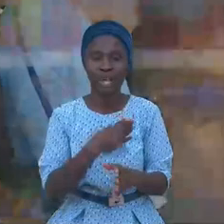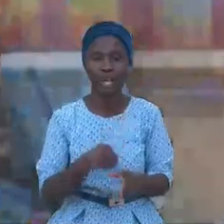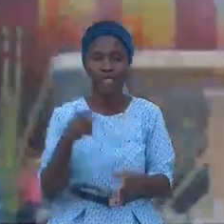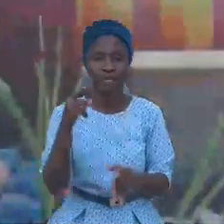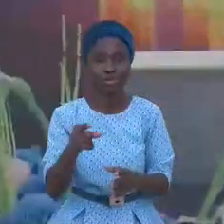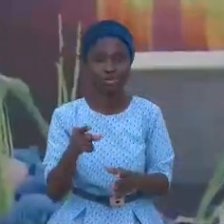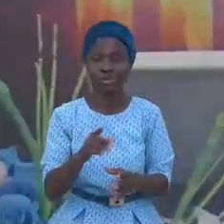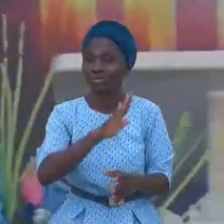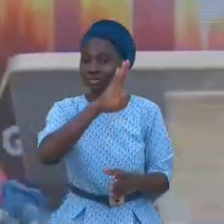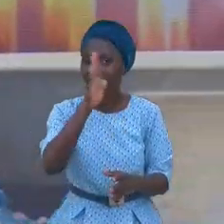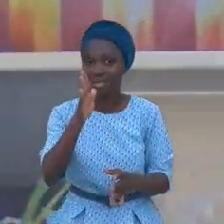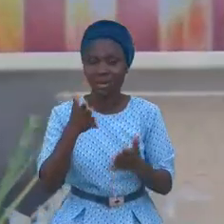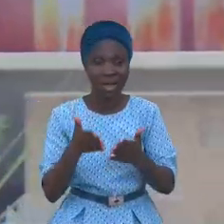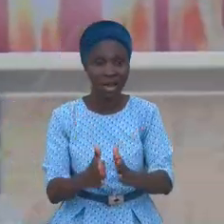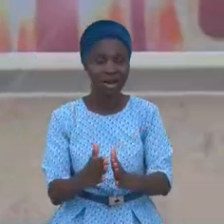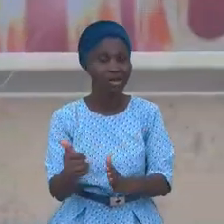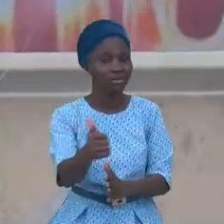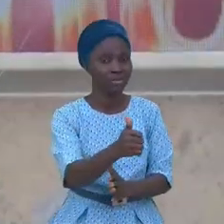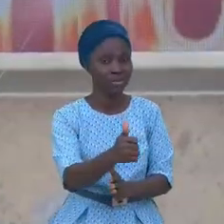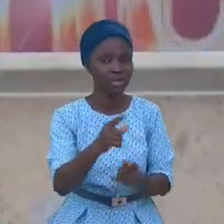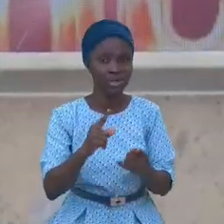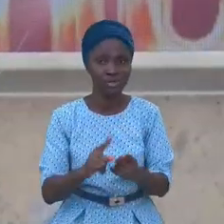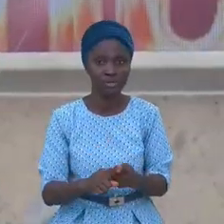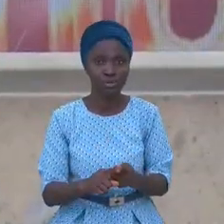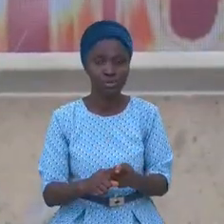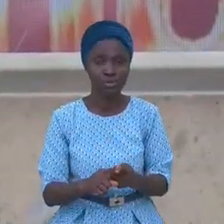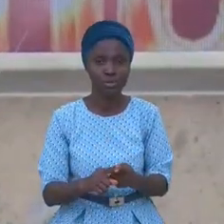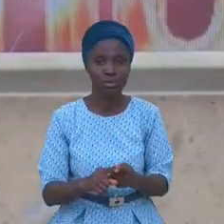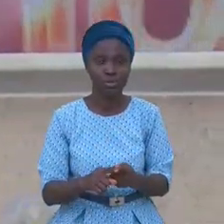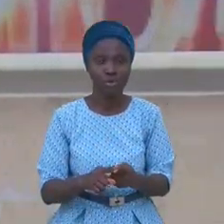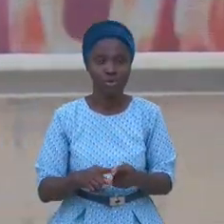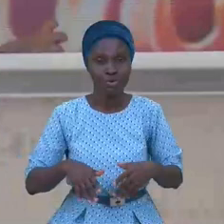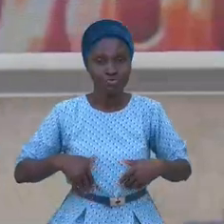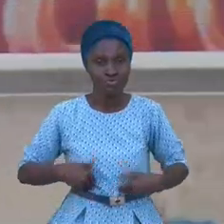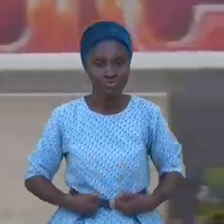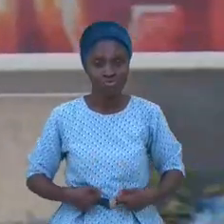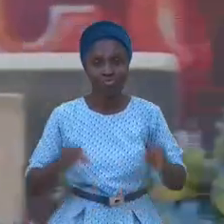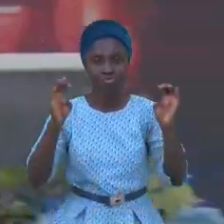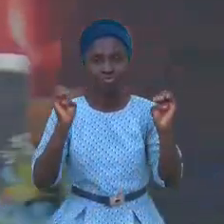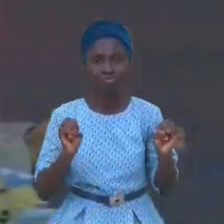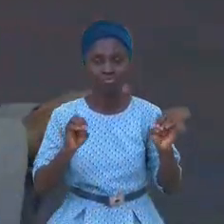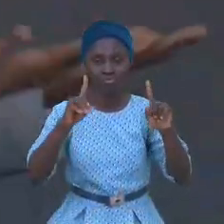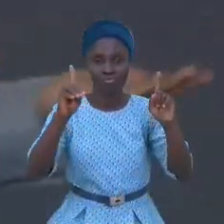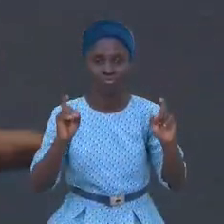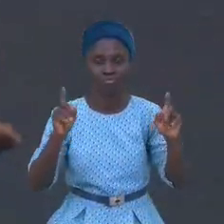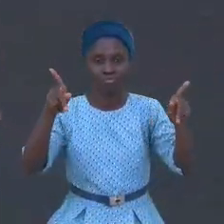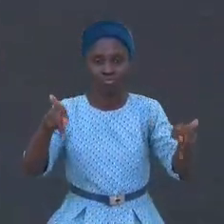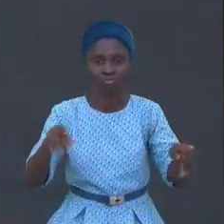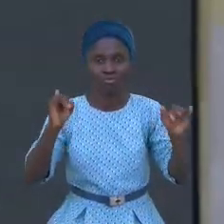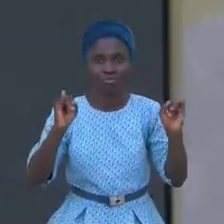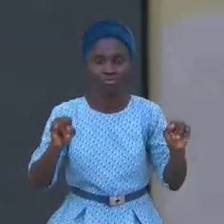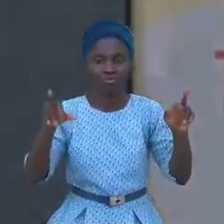Et tu ne permets pas au moi d'expirer. Parfois, tu achètes quelque